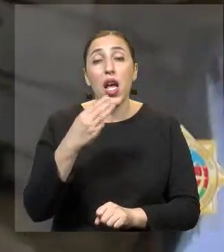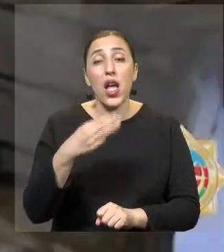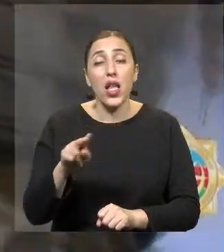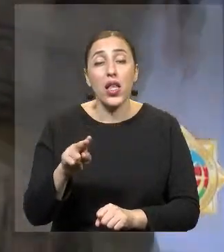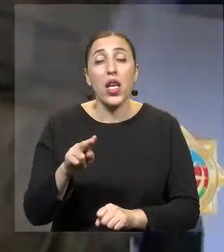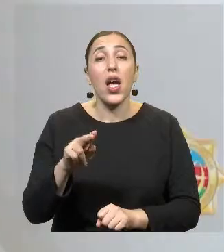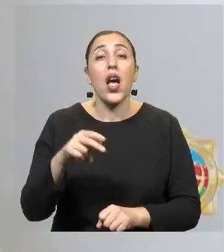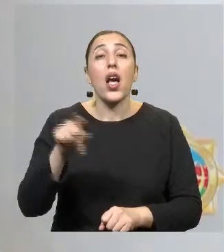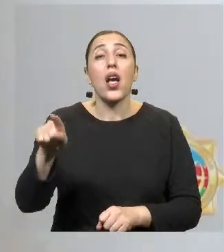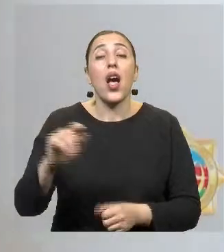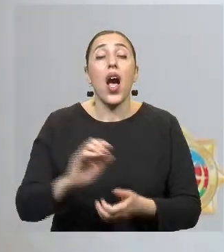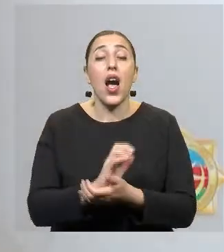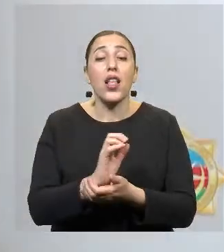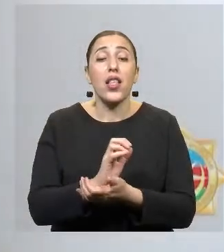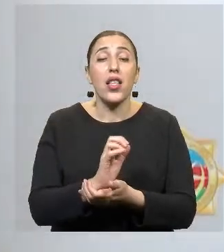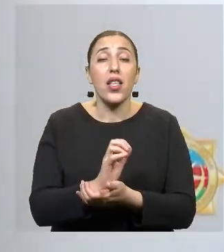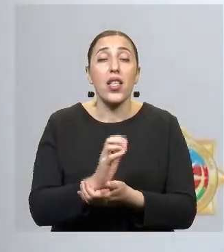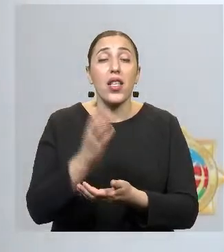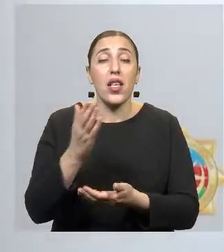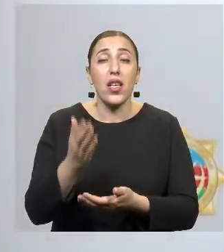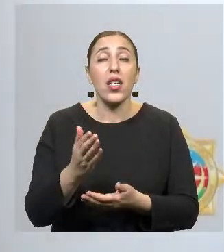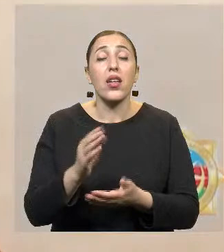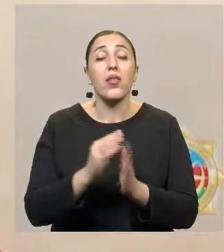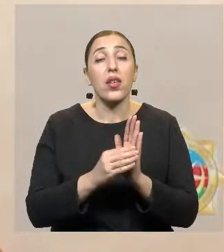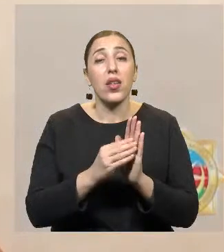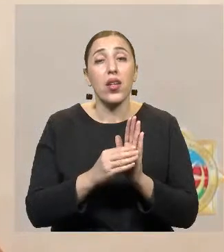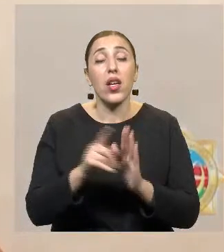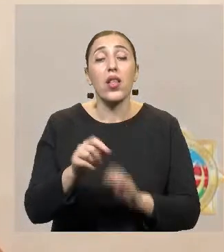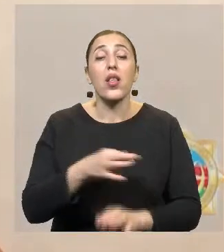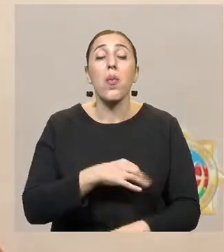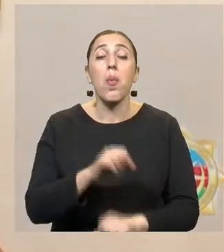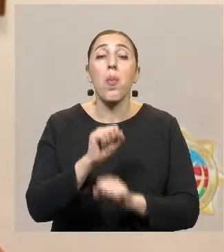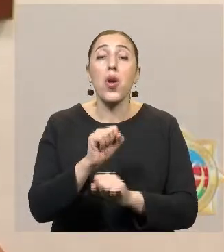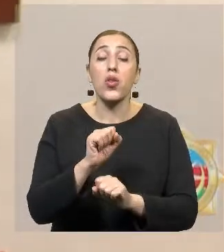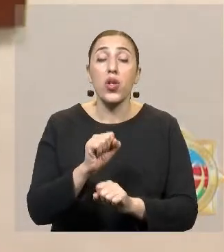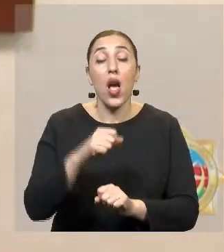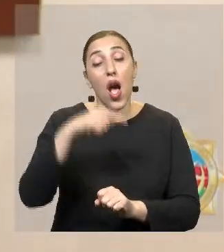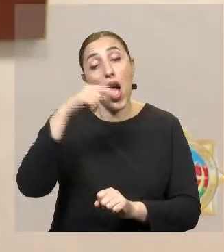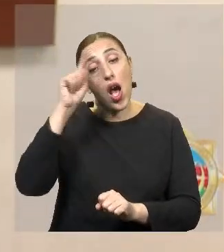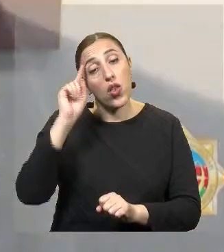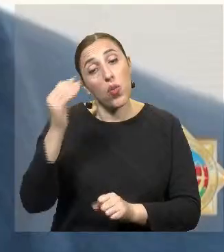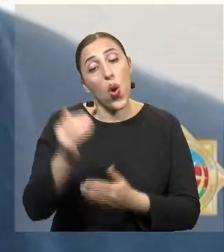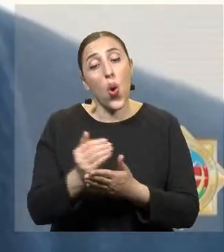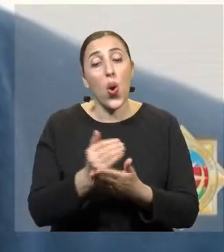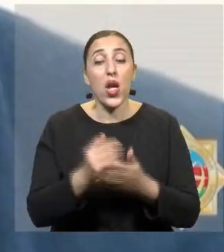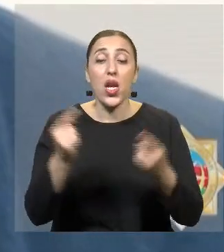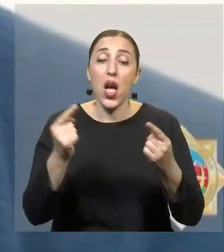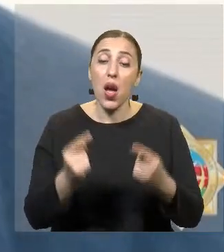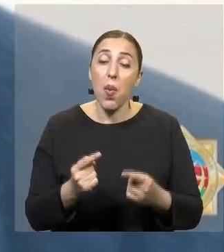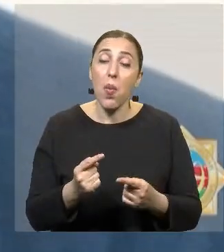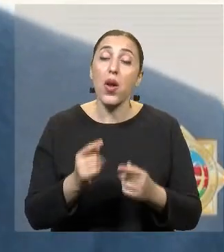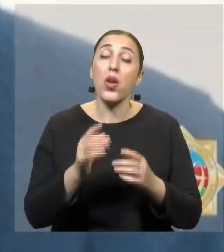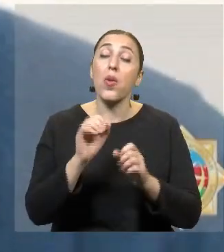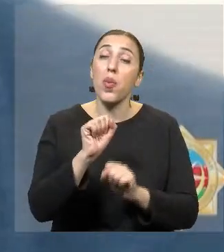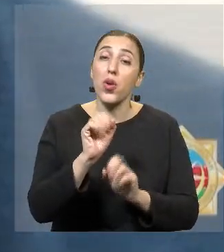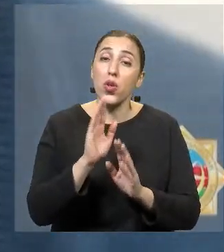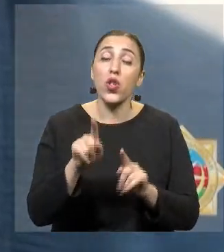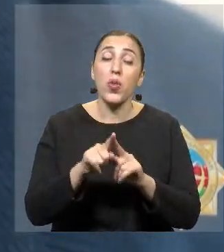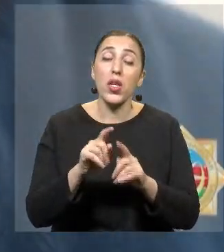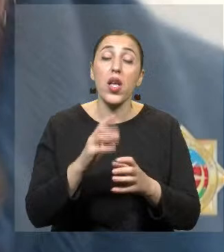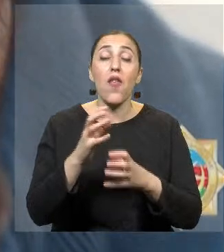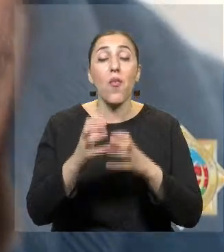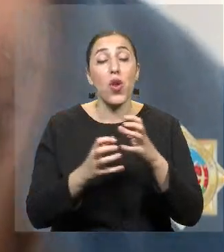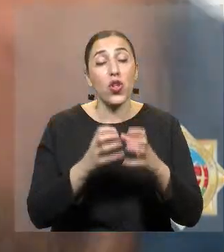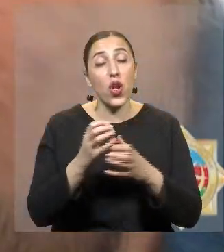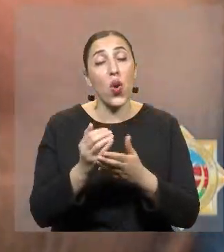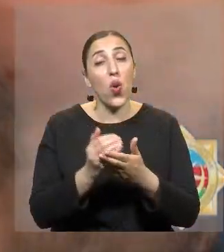լրատվական գործակալության ասել է, որ պաշպանությունը կիրականացնի համաձայն ադրբեջանի որենսդրության և միջազգրին կոնվենցյանների։